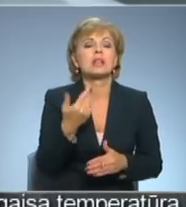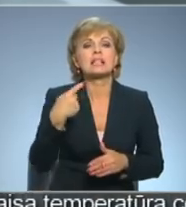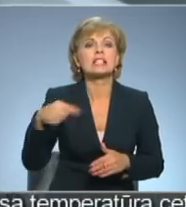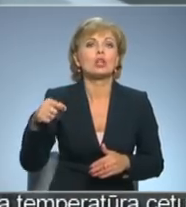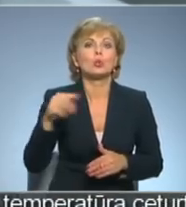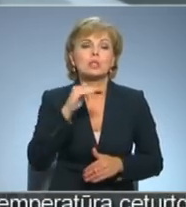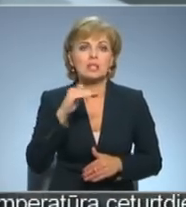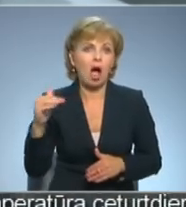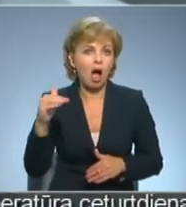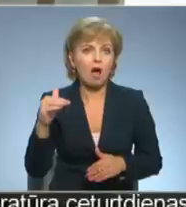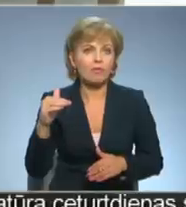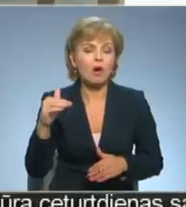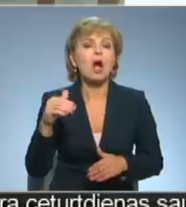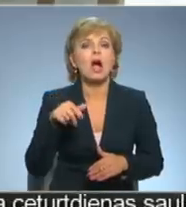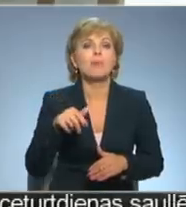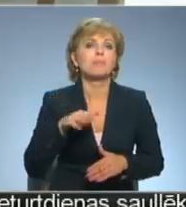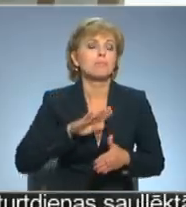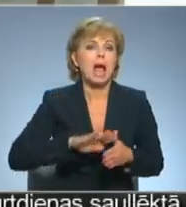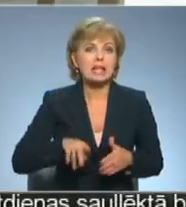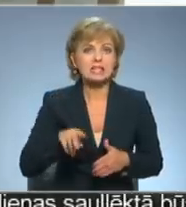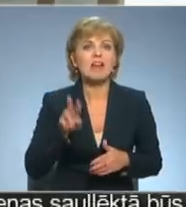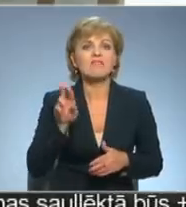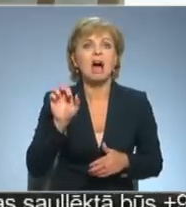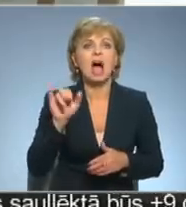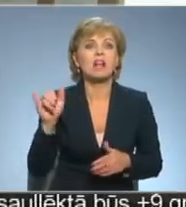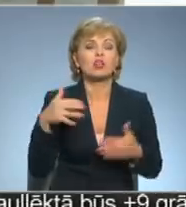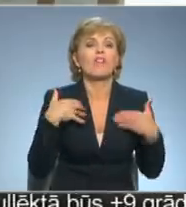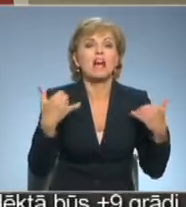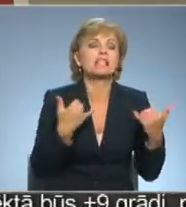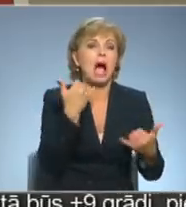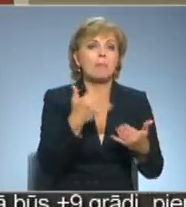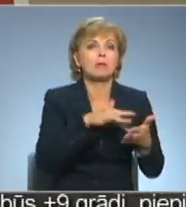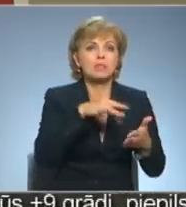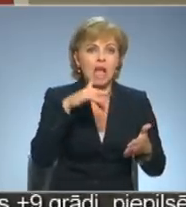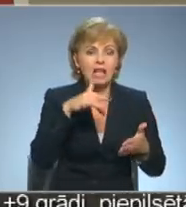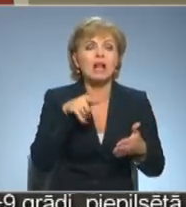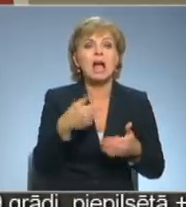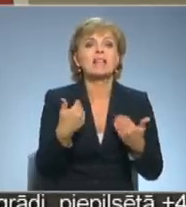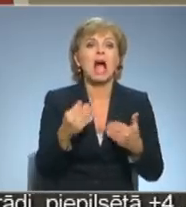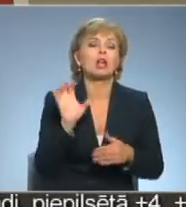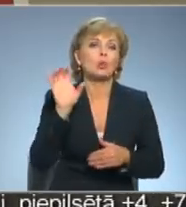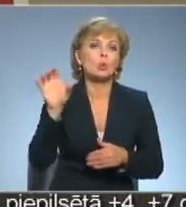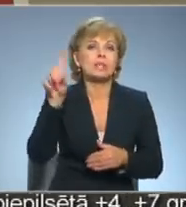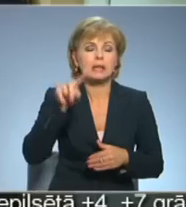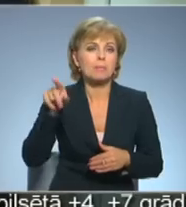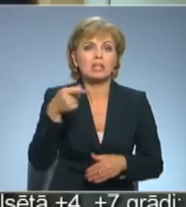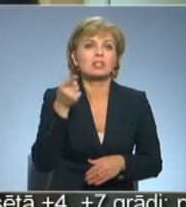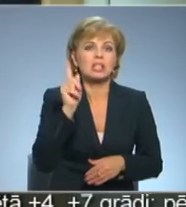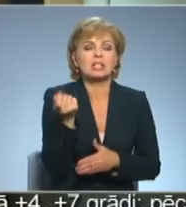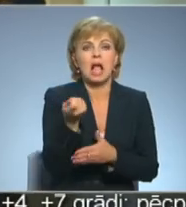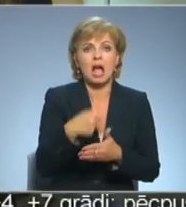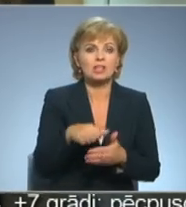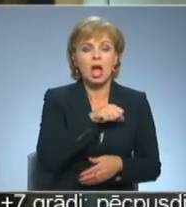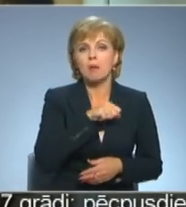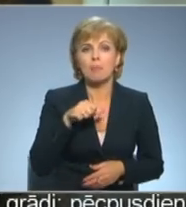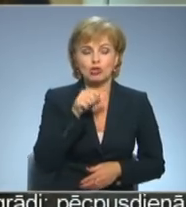tehniski viņš iet arī bez. Kad esam Varakļāna veselības aprūpes centrā uz lifta izvietota brīdinājuma zīme, tas ir slēgts un paši to